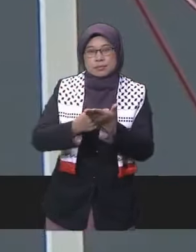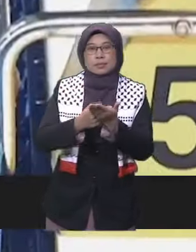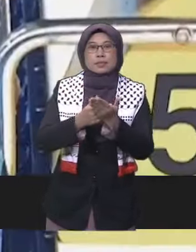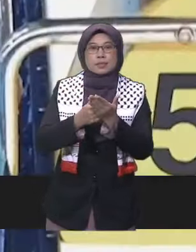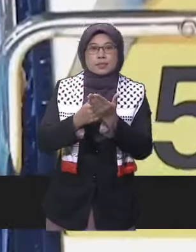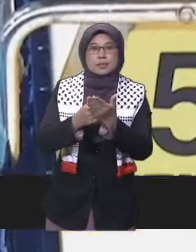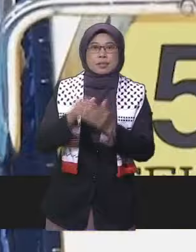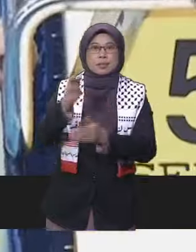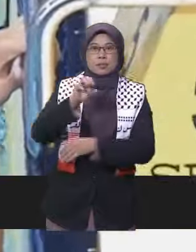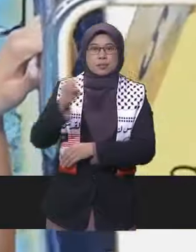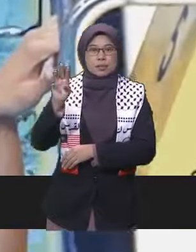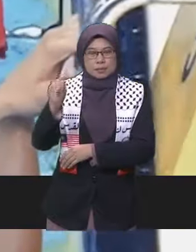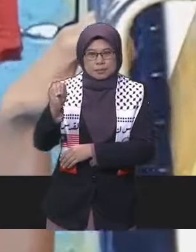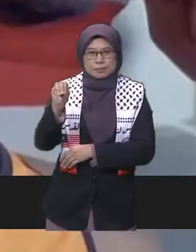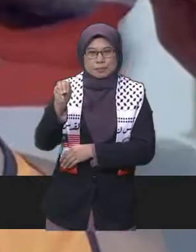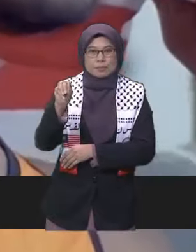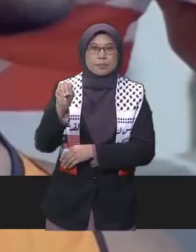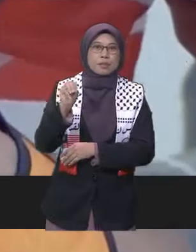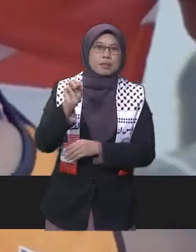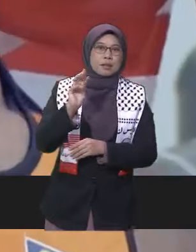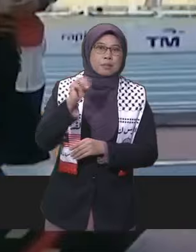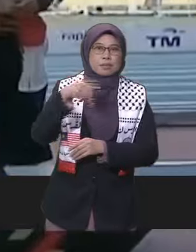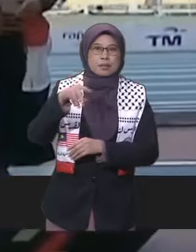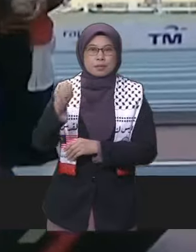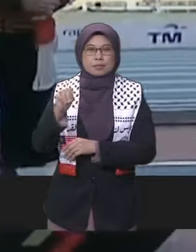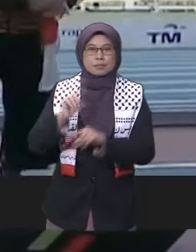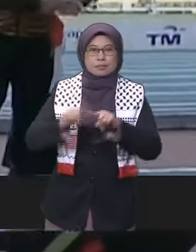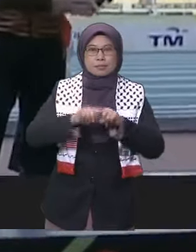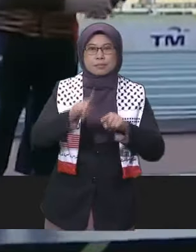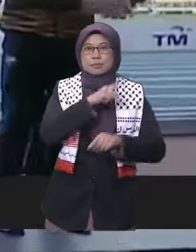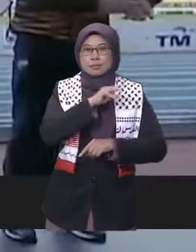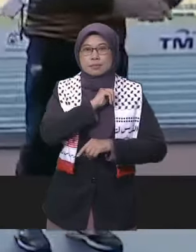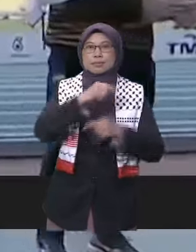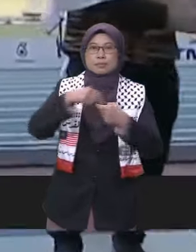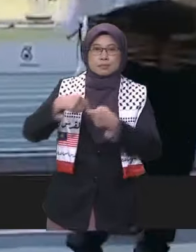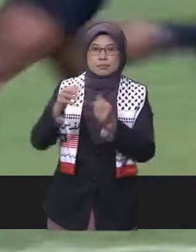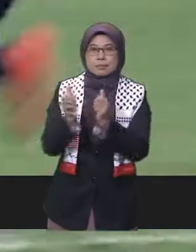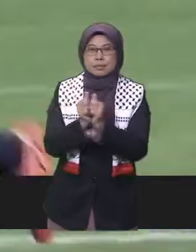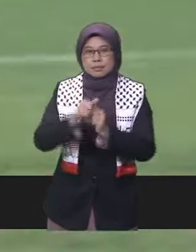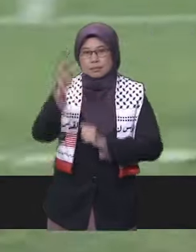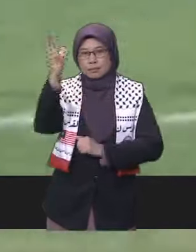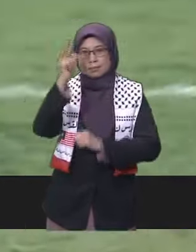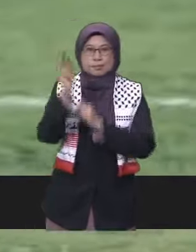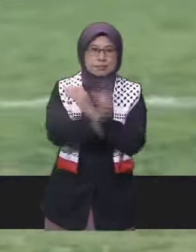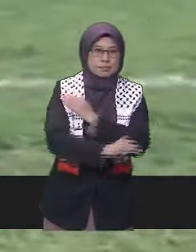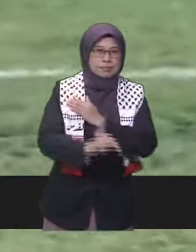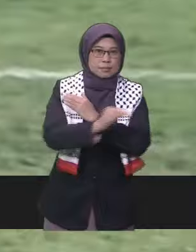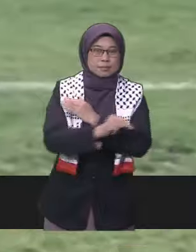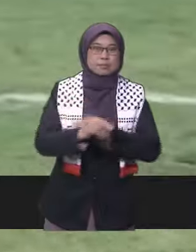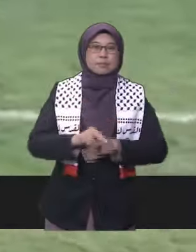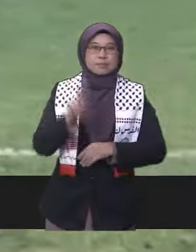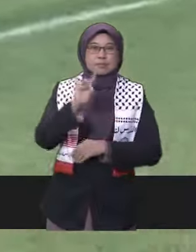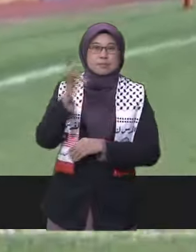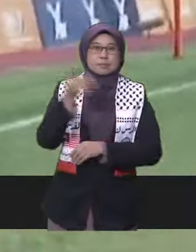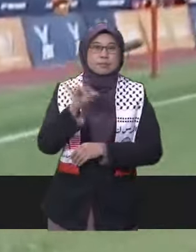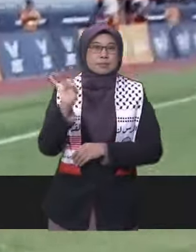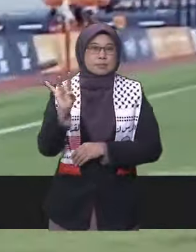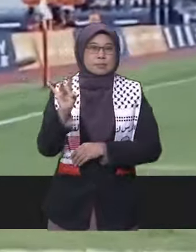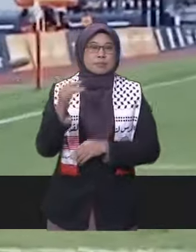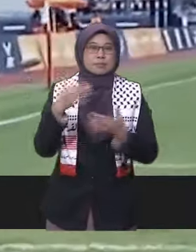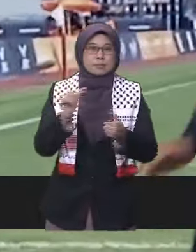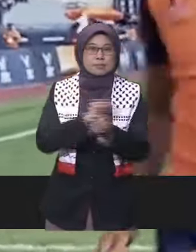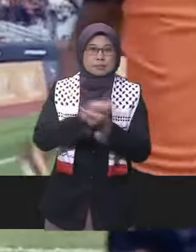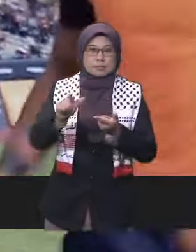Majlis olimpik Malaysia Majlis paralimpik Malaysia pelbagai Kementerian berkaitan serta kerajaan Negeri kerajaan pada 28 ogos lalu telah